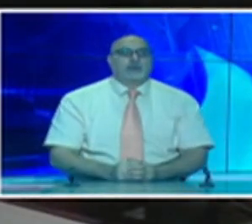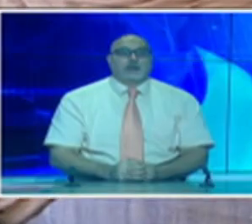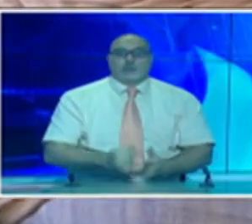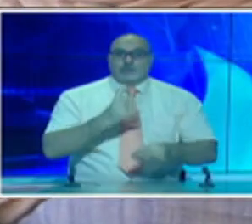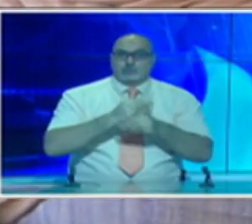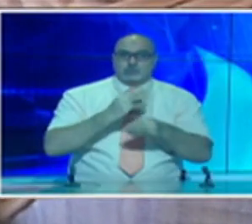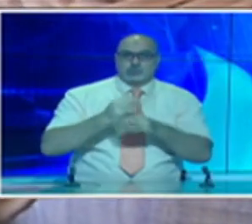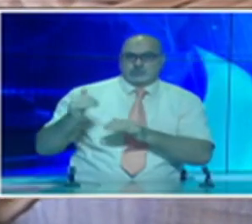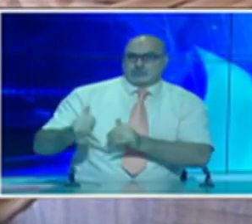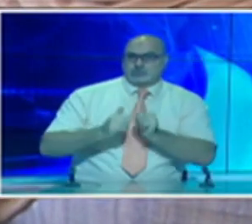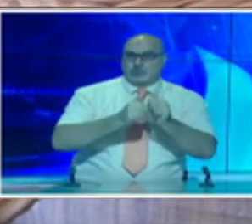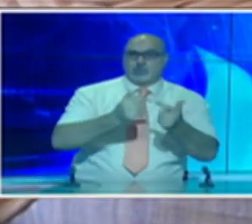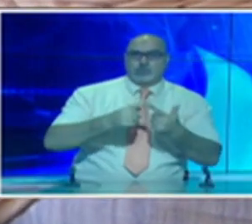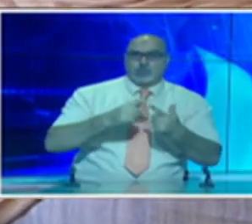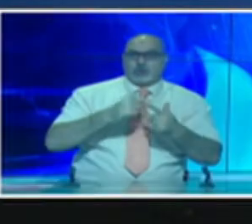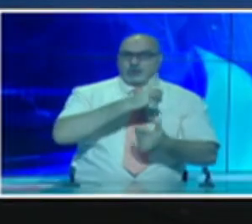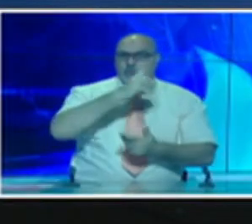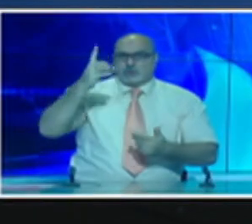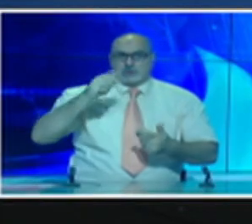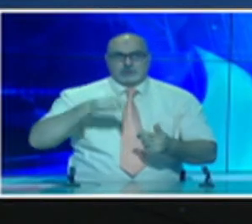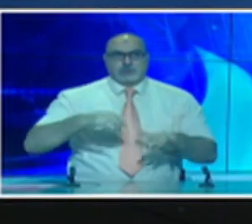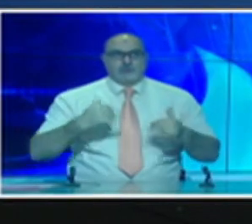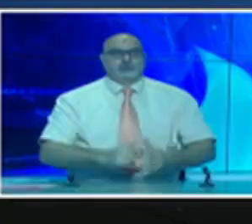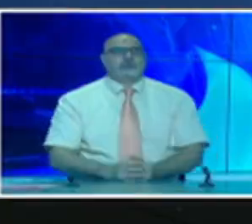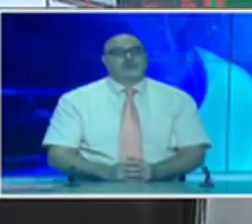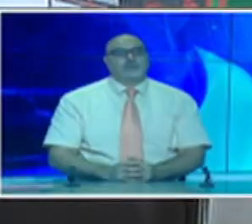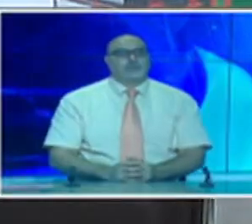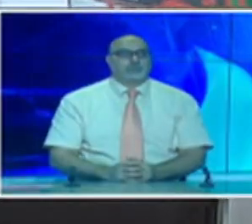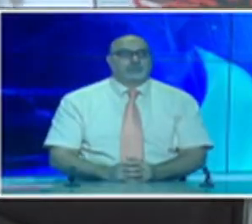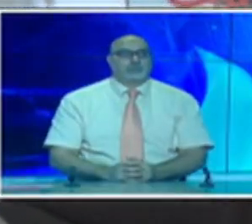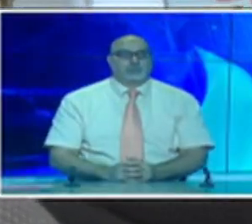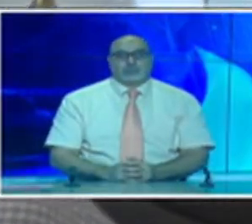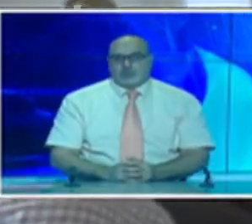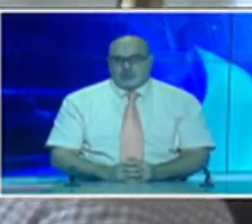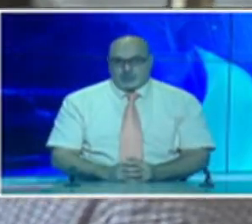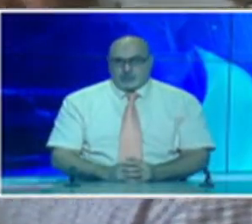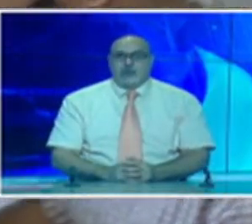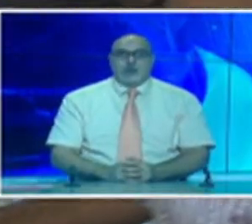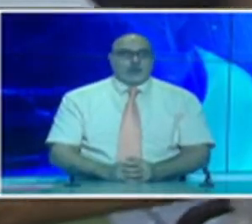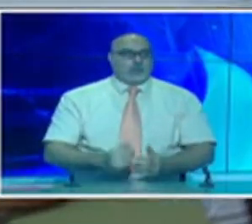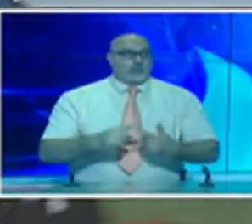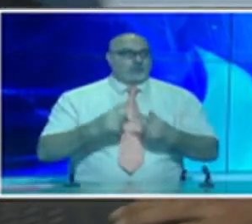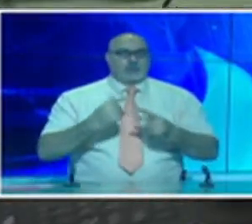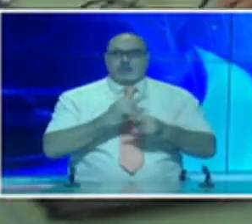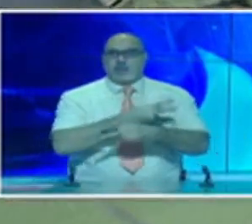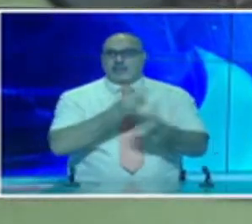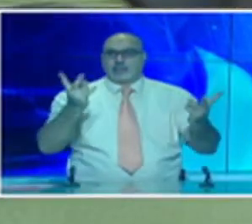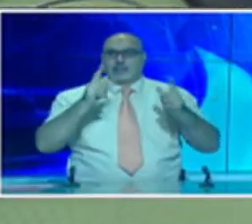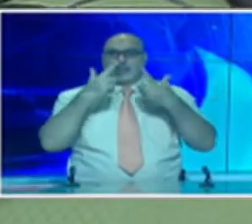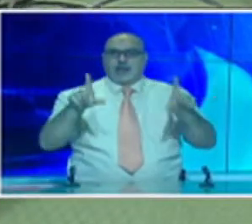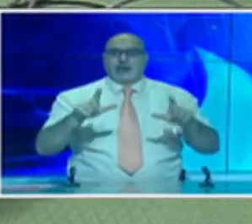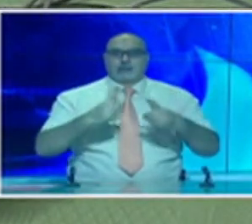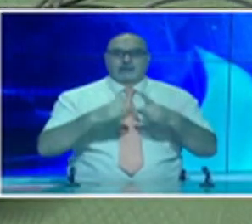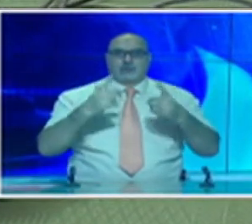جديد يرافق الفعل الديمقراطي في بلادنا. إذا قلنا بأن حرية الإعلام واسع فهذا